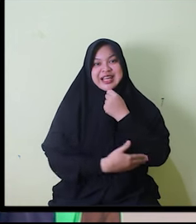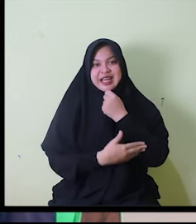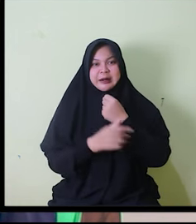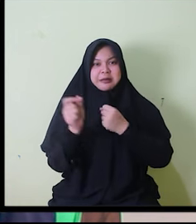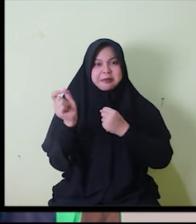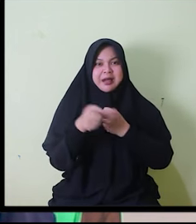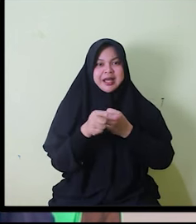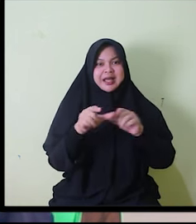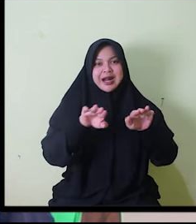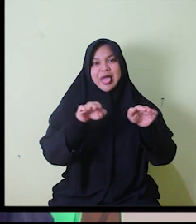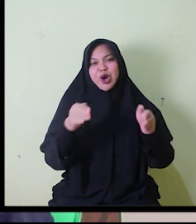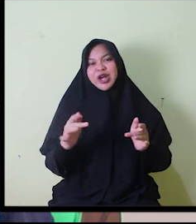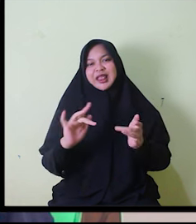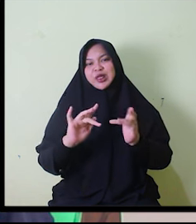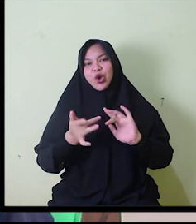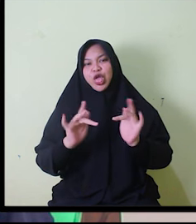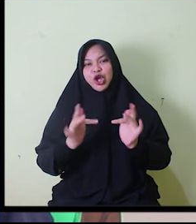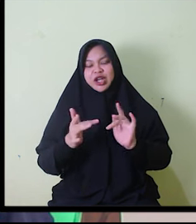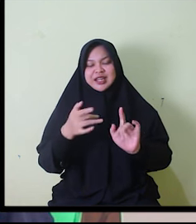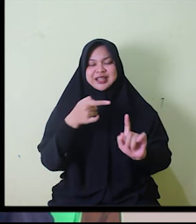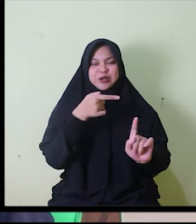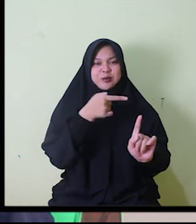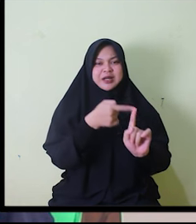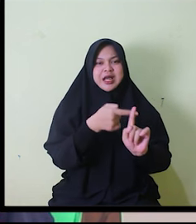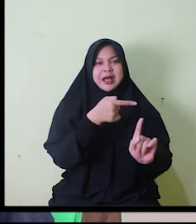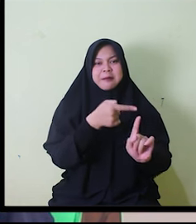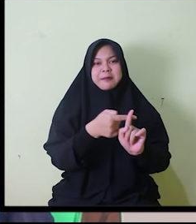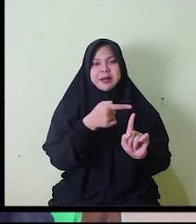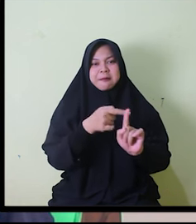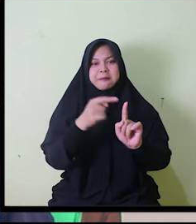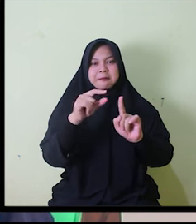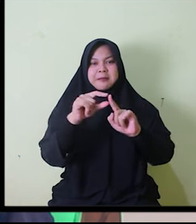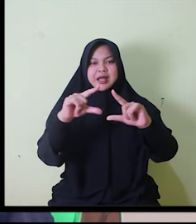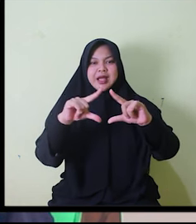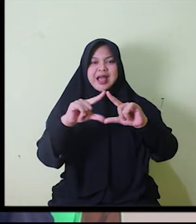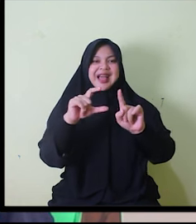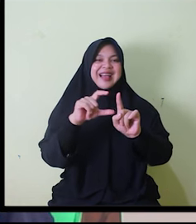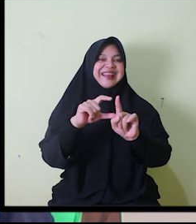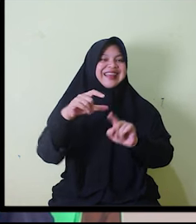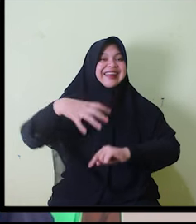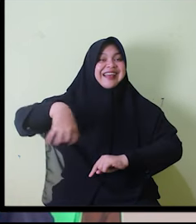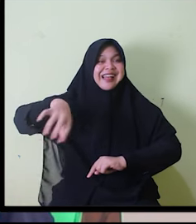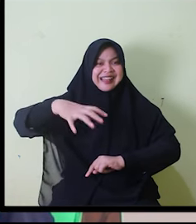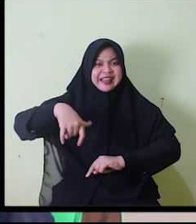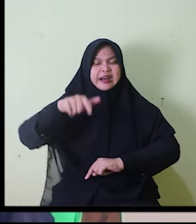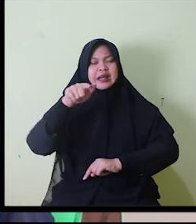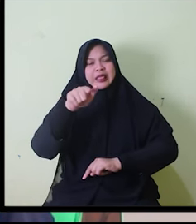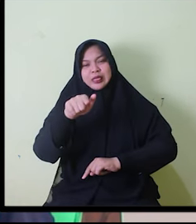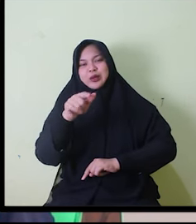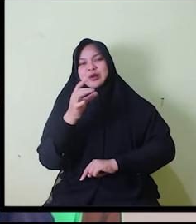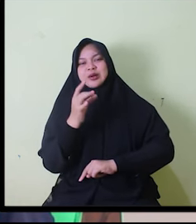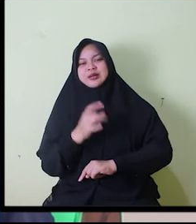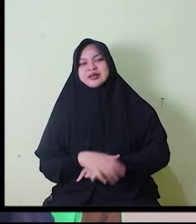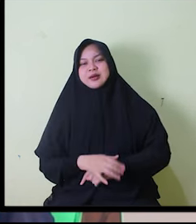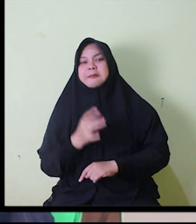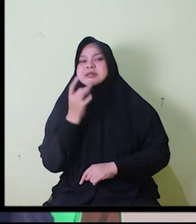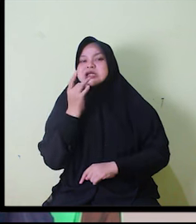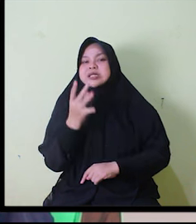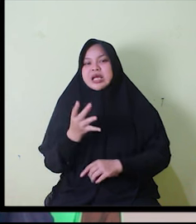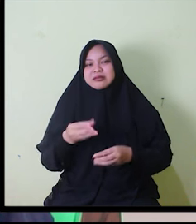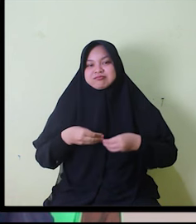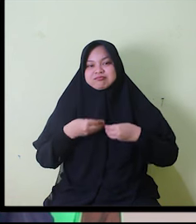loket online kan menambah pad daerah nah itu jadi itu pesan yang ingin kita sampaikan kepada